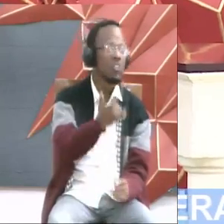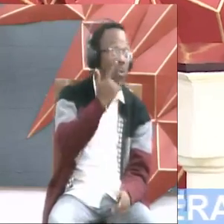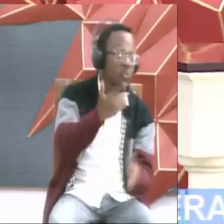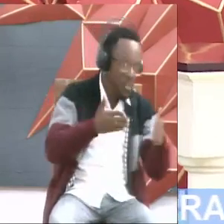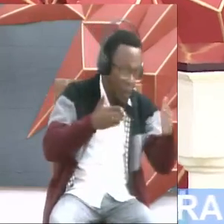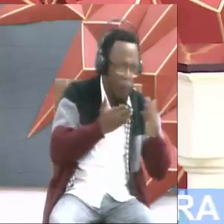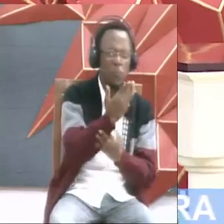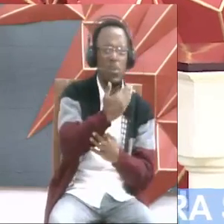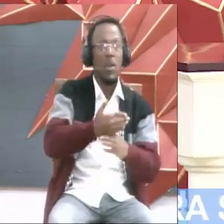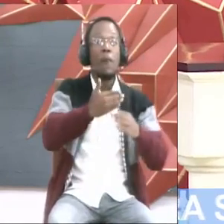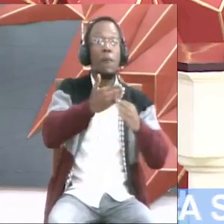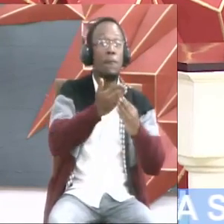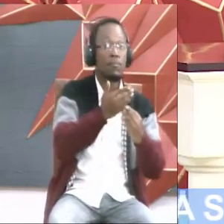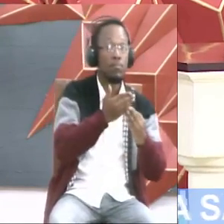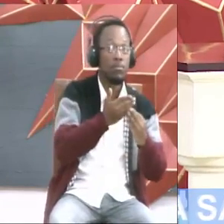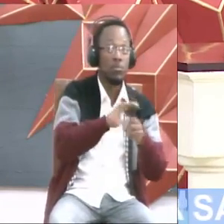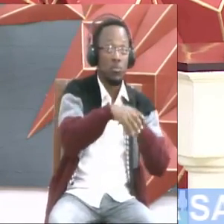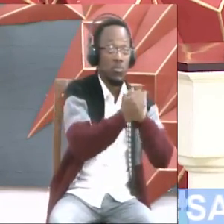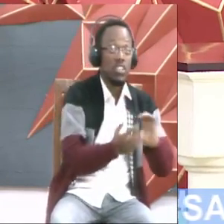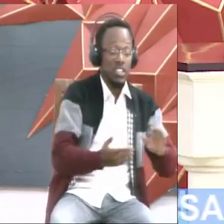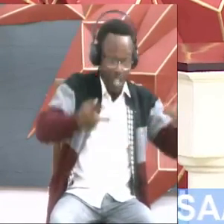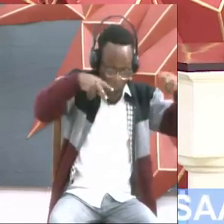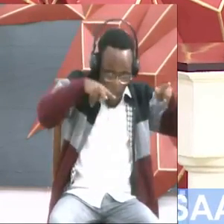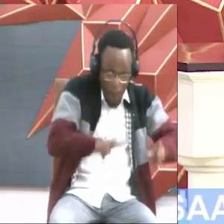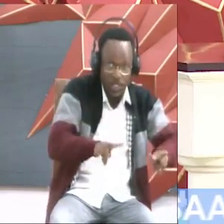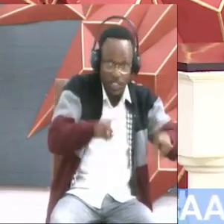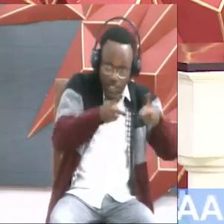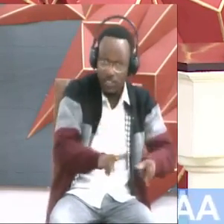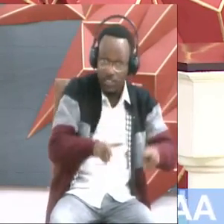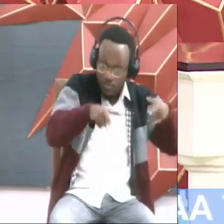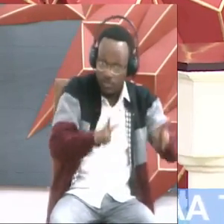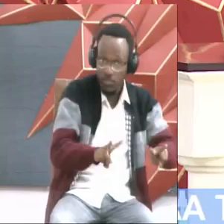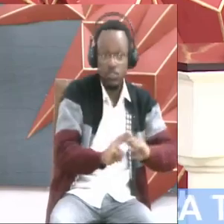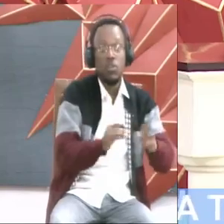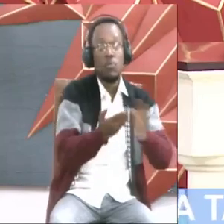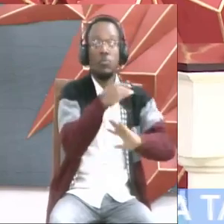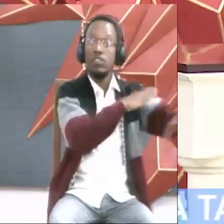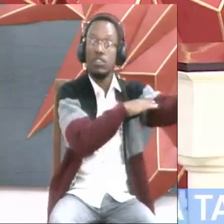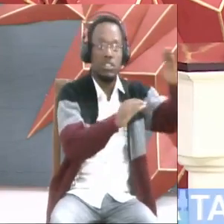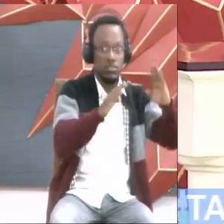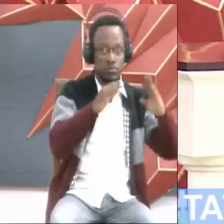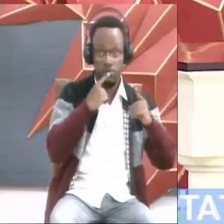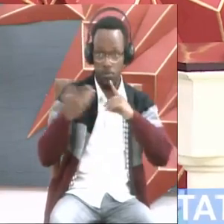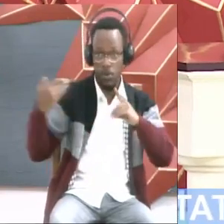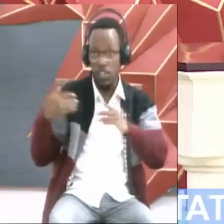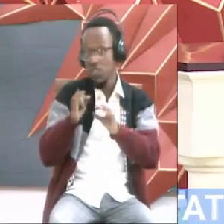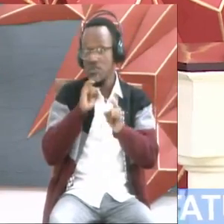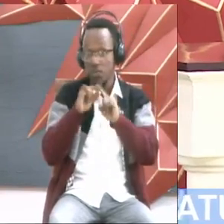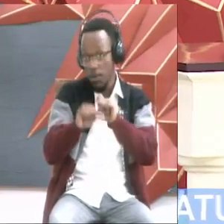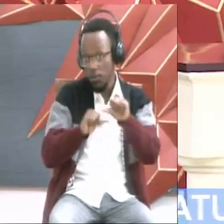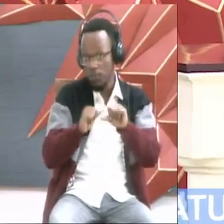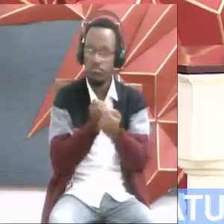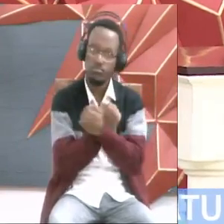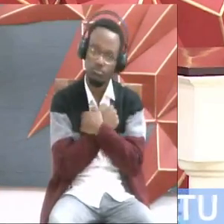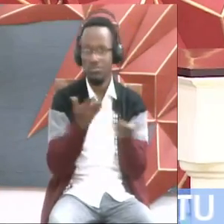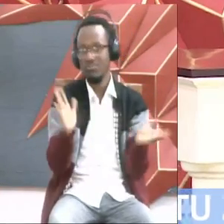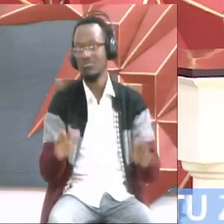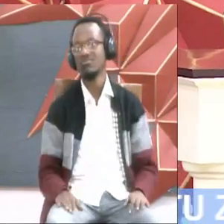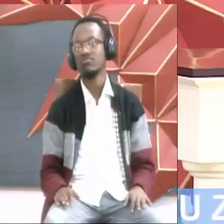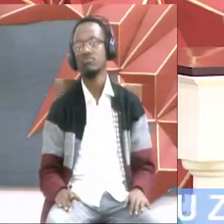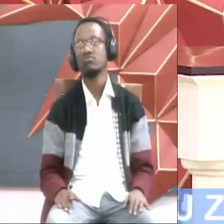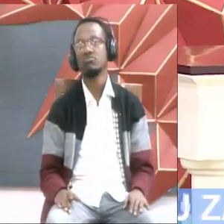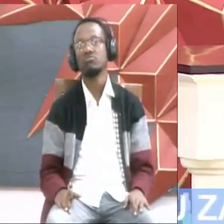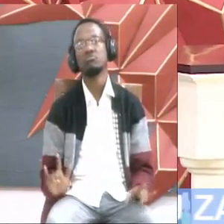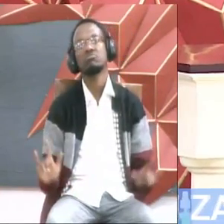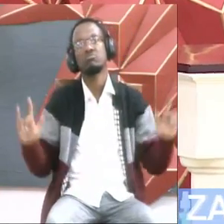b'Imana isumba byose. Niba haravuzwe urukundo, haravuzwe ko ariyo